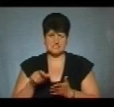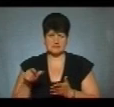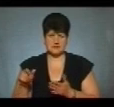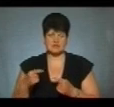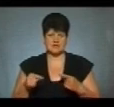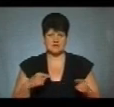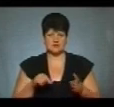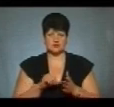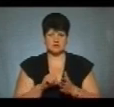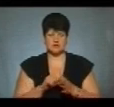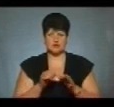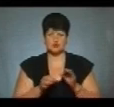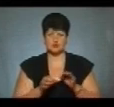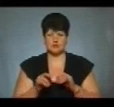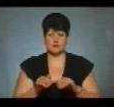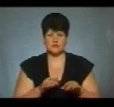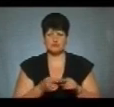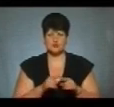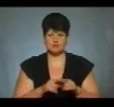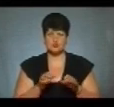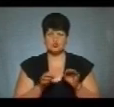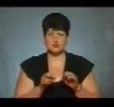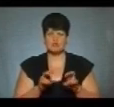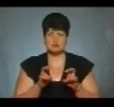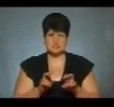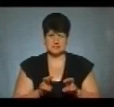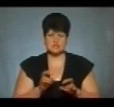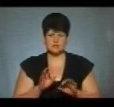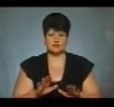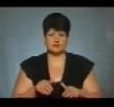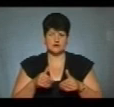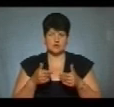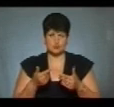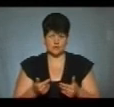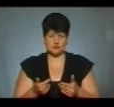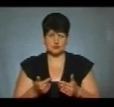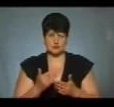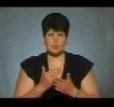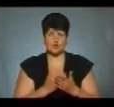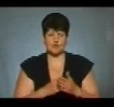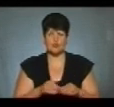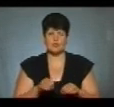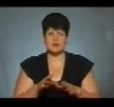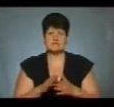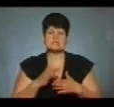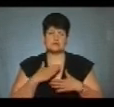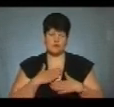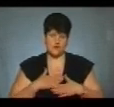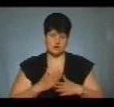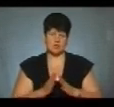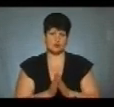інших учасників судового процесу, в даному судовому засіданні суд виносить протокольну ухвалу про задоволення